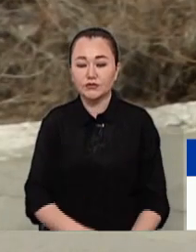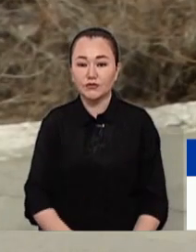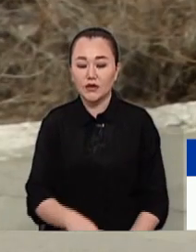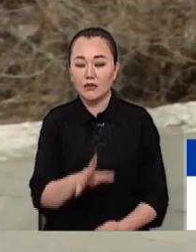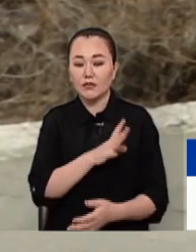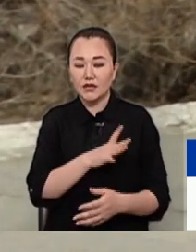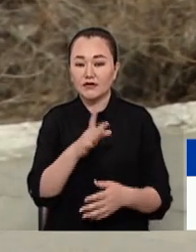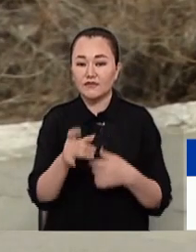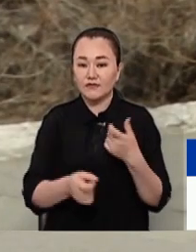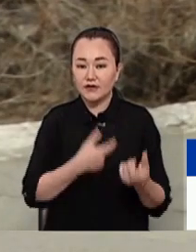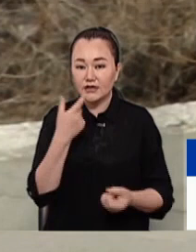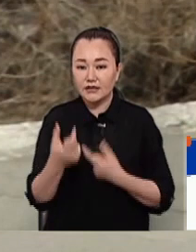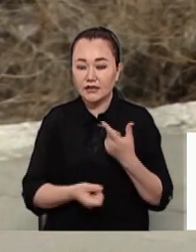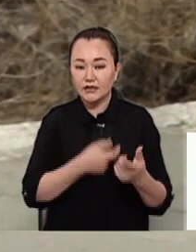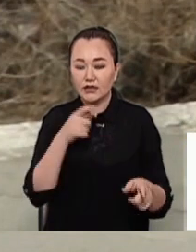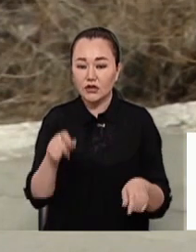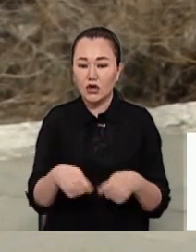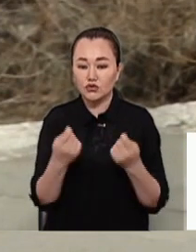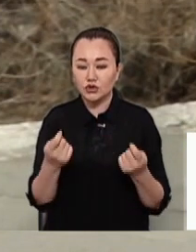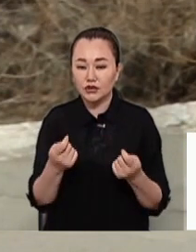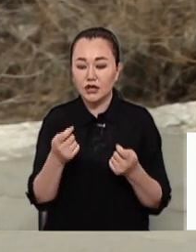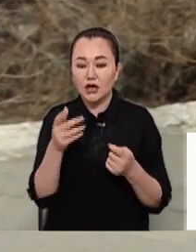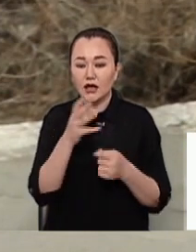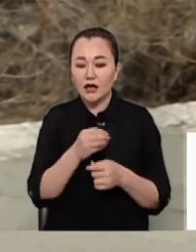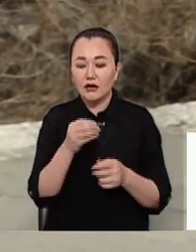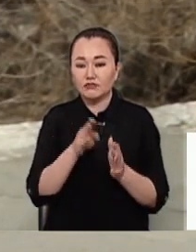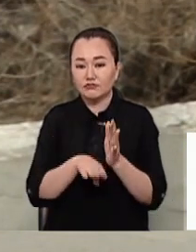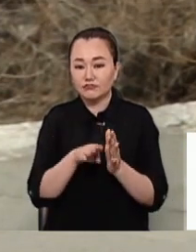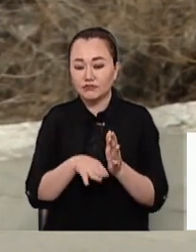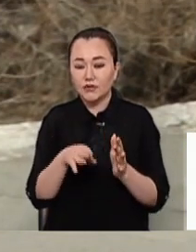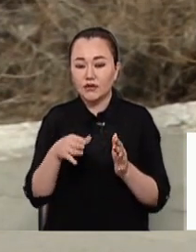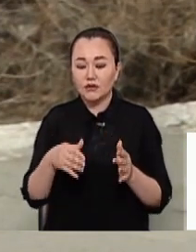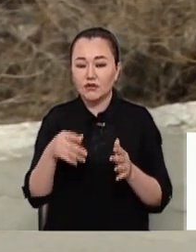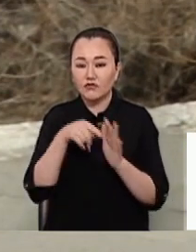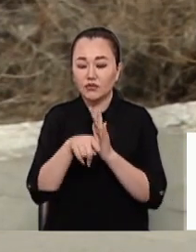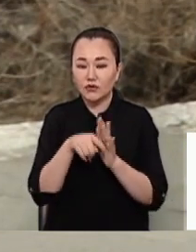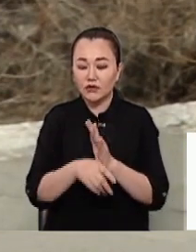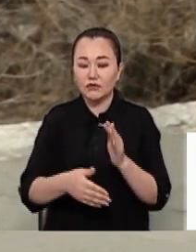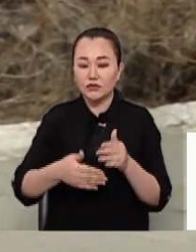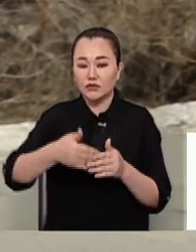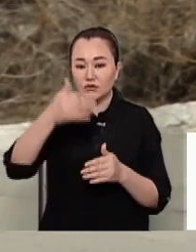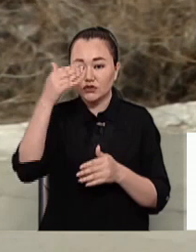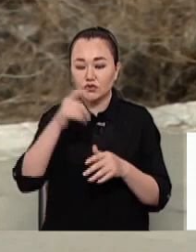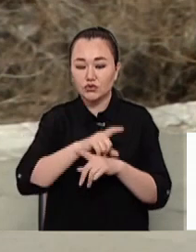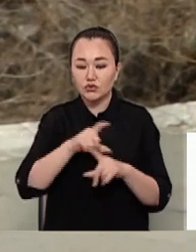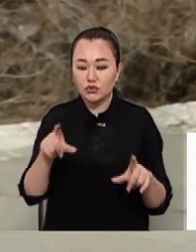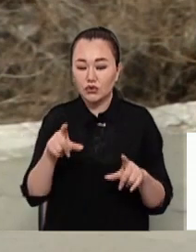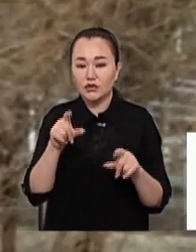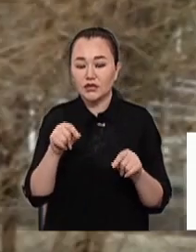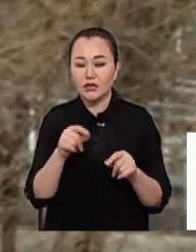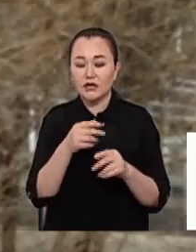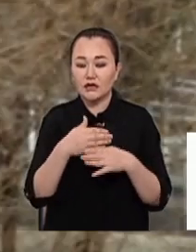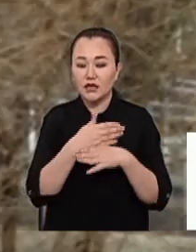Были выявлены нарушения несущих перегородок внутри школы, то есть образовались